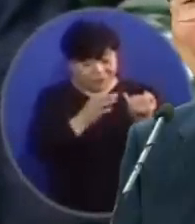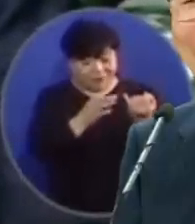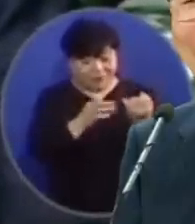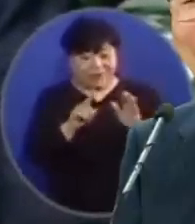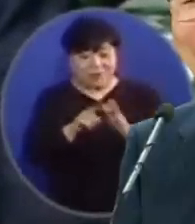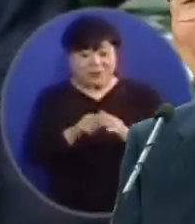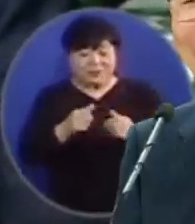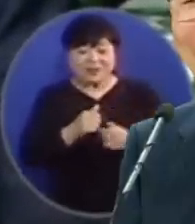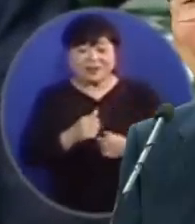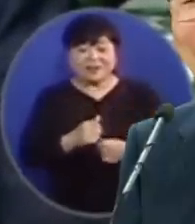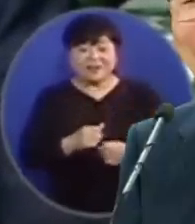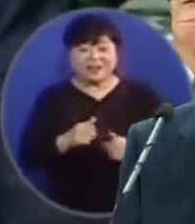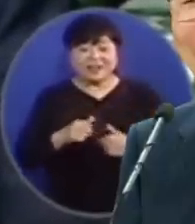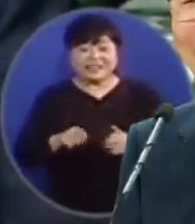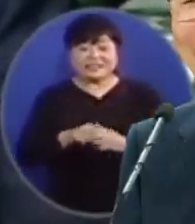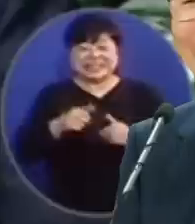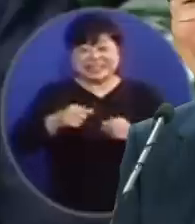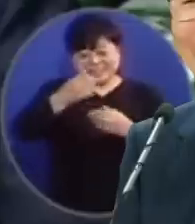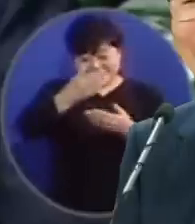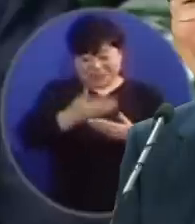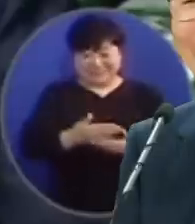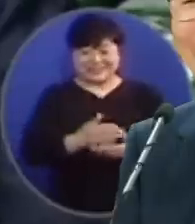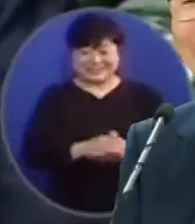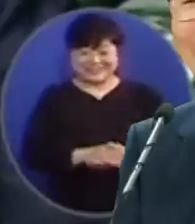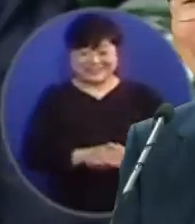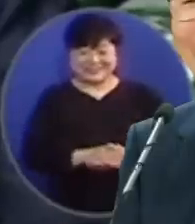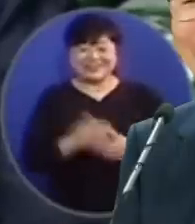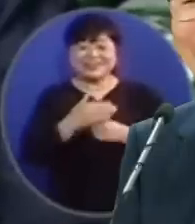상담해 줄 사람이 아니라 내가 신앙 상담을 받았어요.